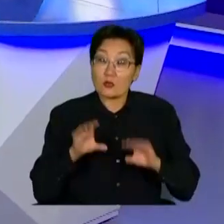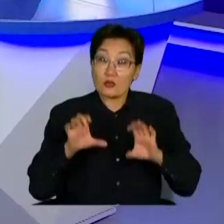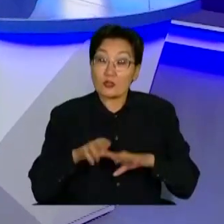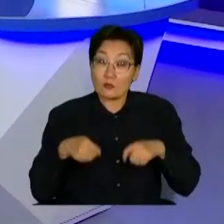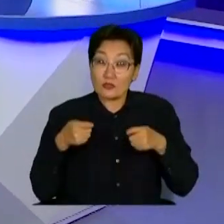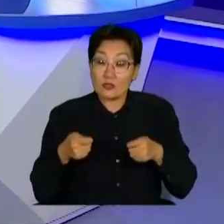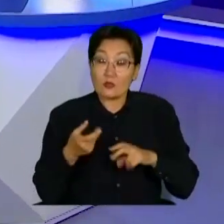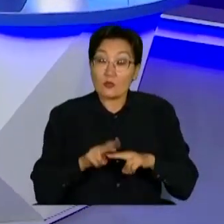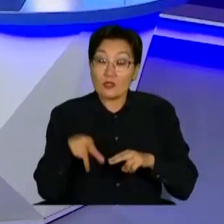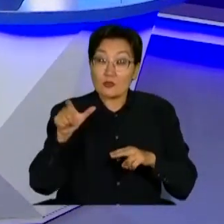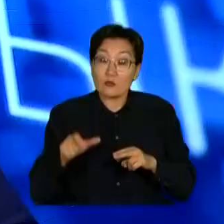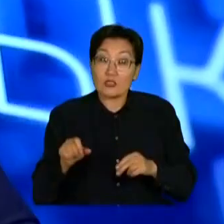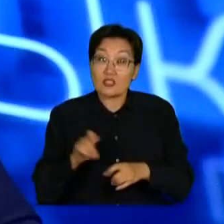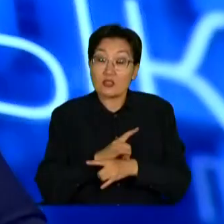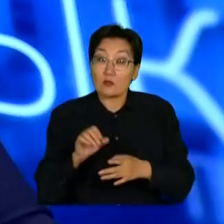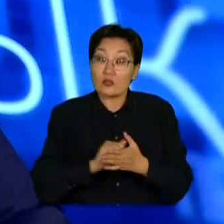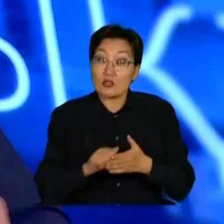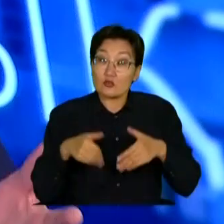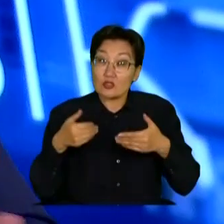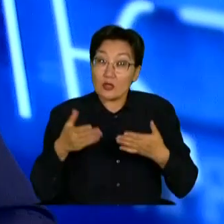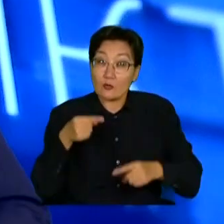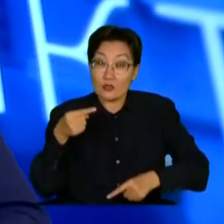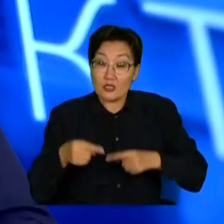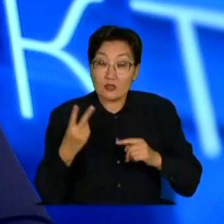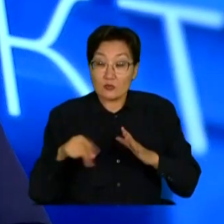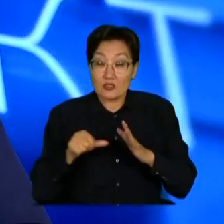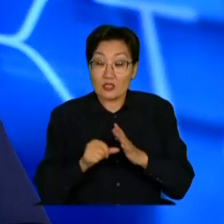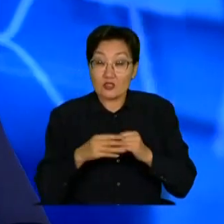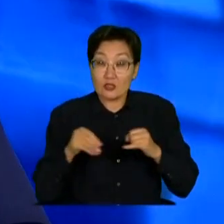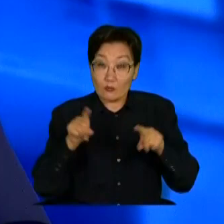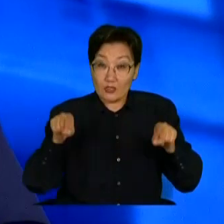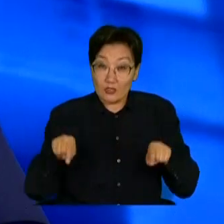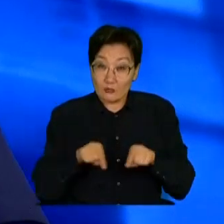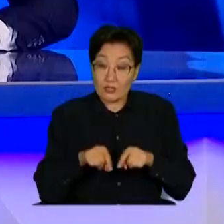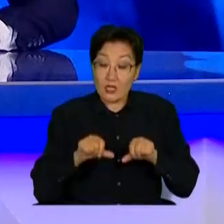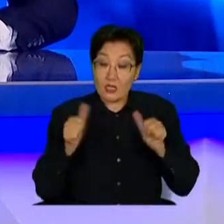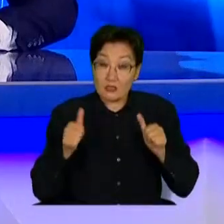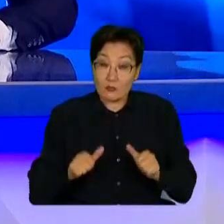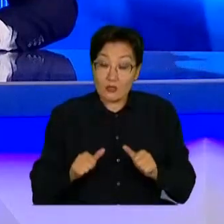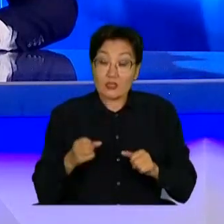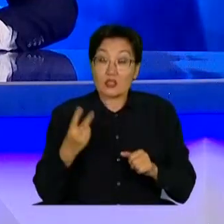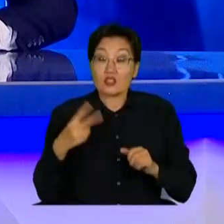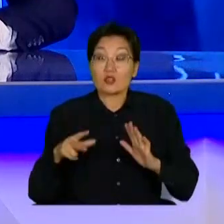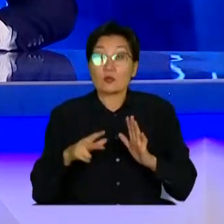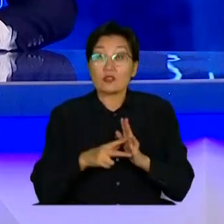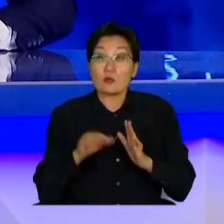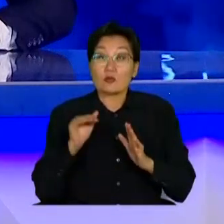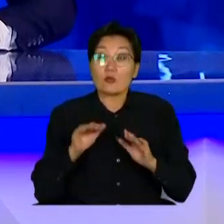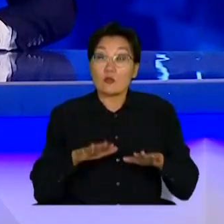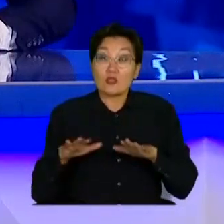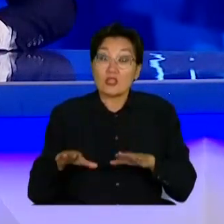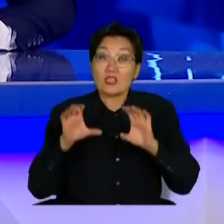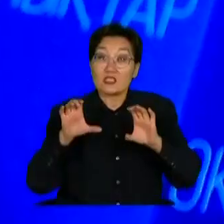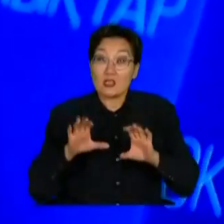өңірде азаматтарға жалған құжат ұсыну арқылы 26 жер телімі рәсімделген. Тағы 28-інің орны